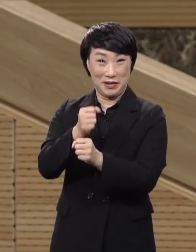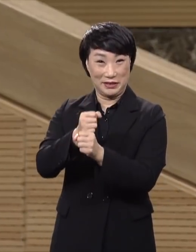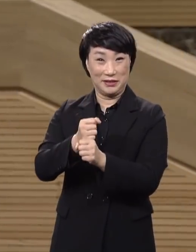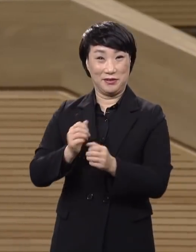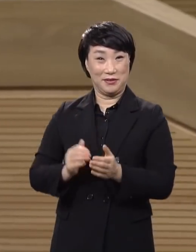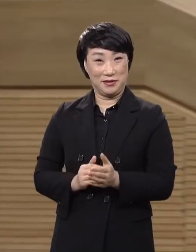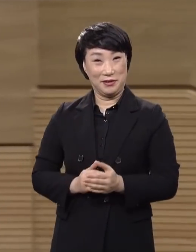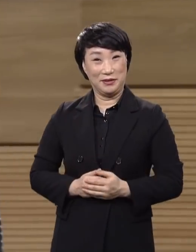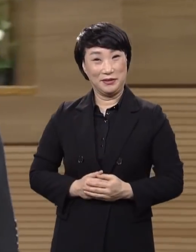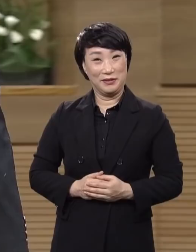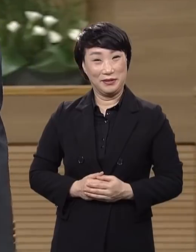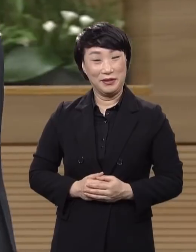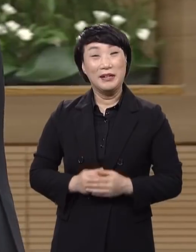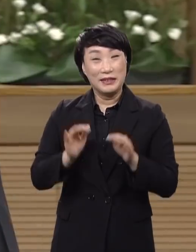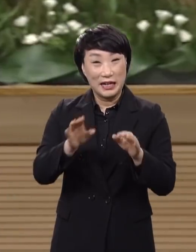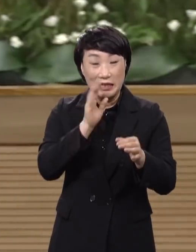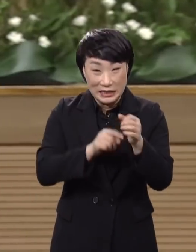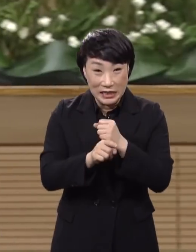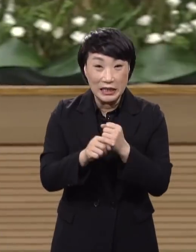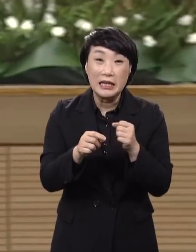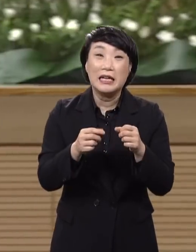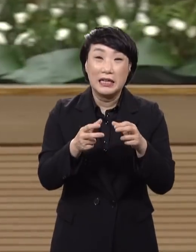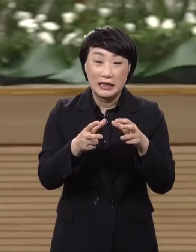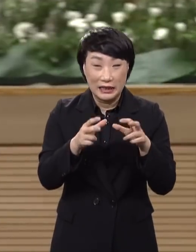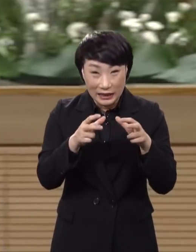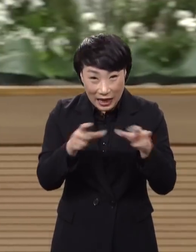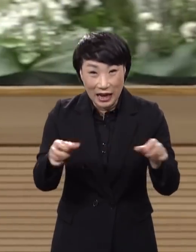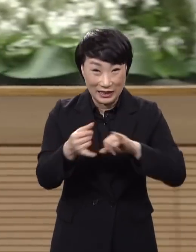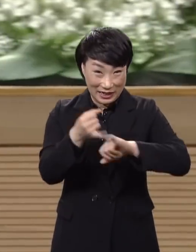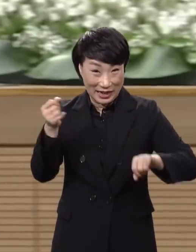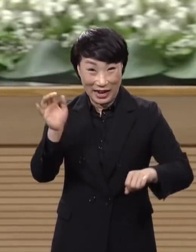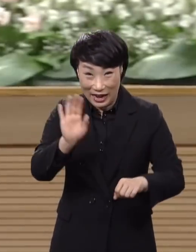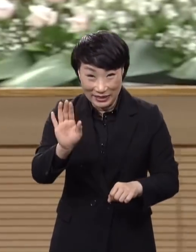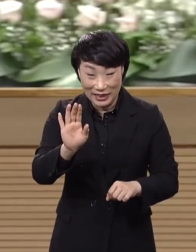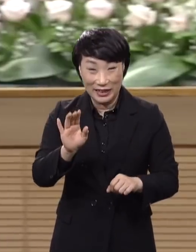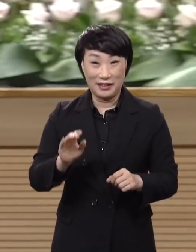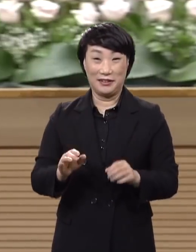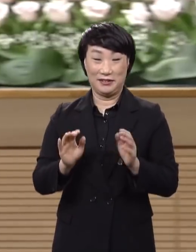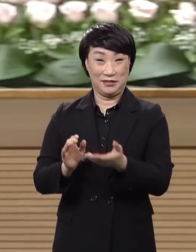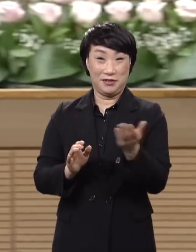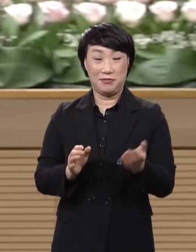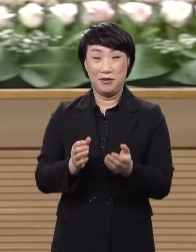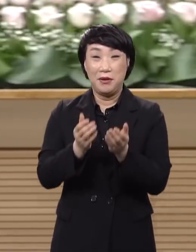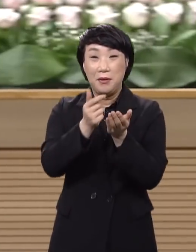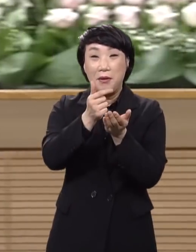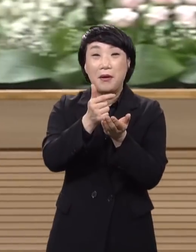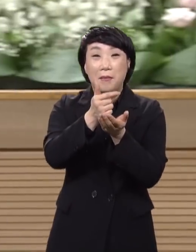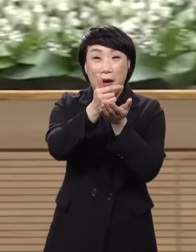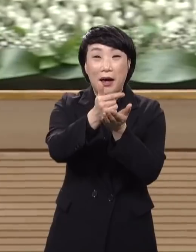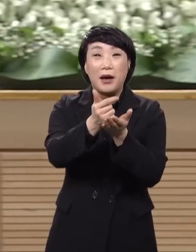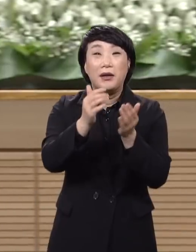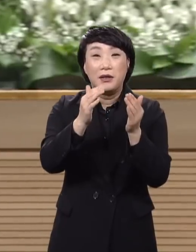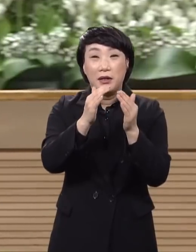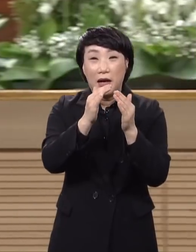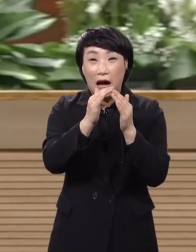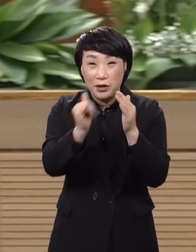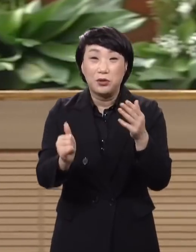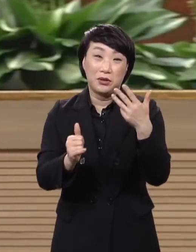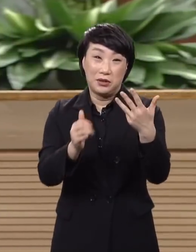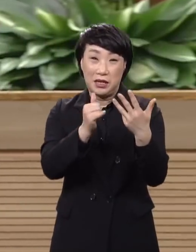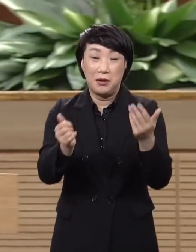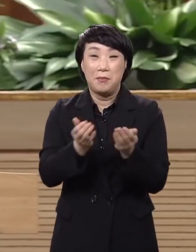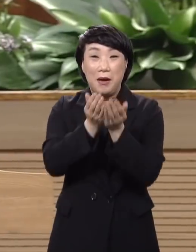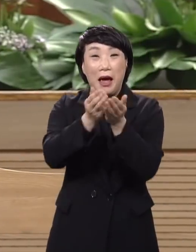말입니다. 그래서 진리는 깨지지 않는다. 방주가 바로 노아의 8식구와 방주를 믿고